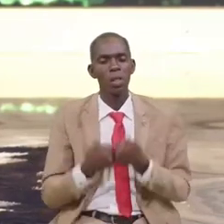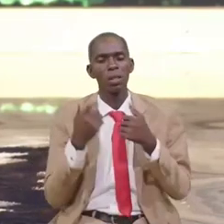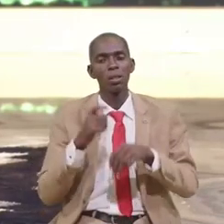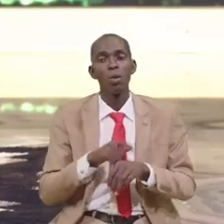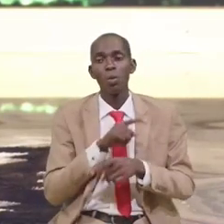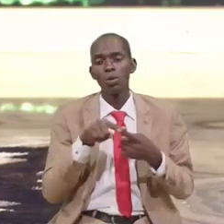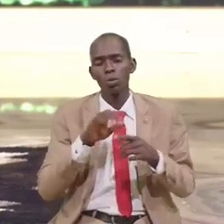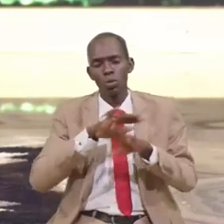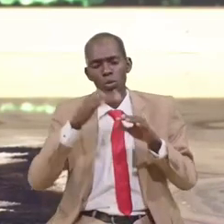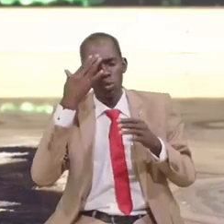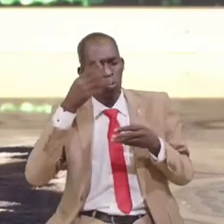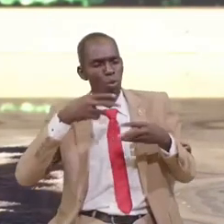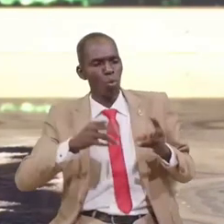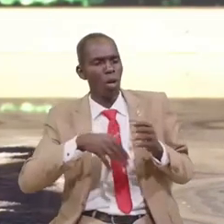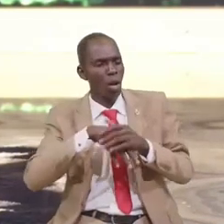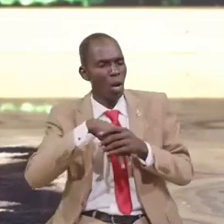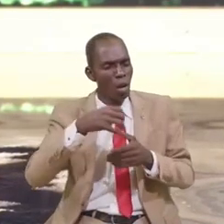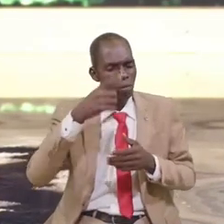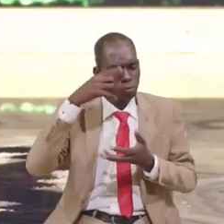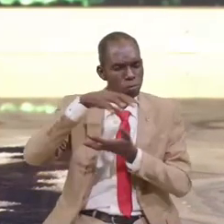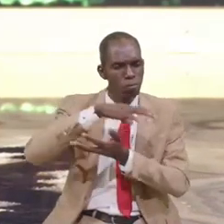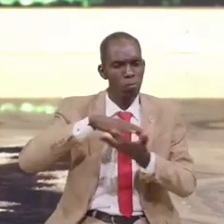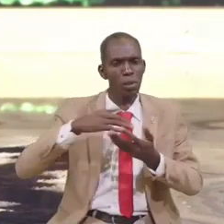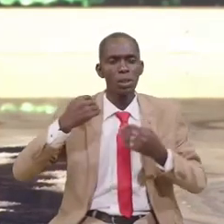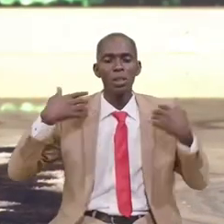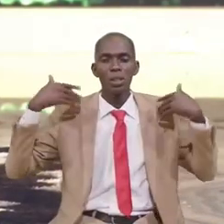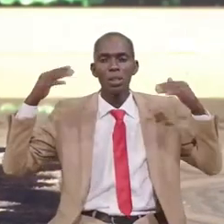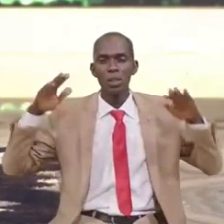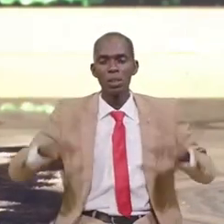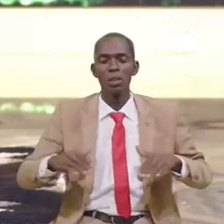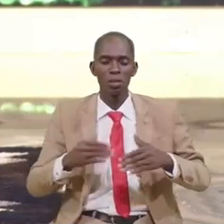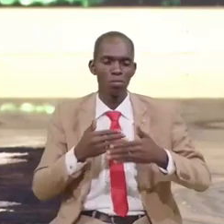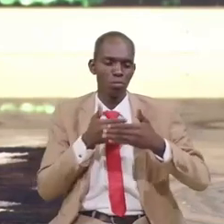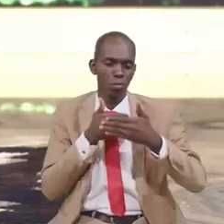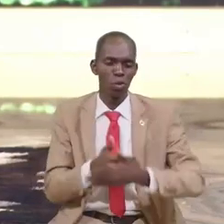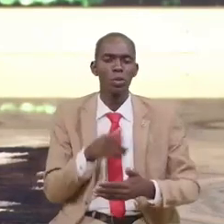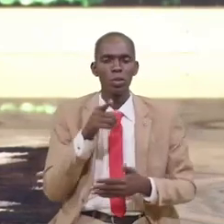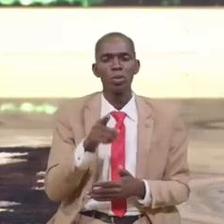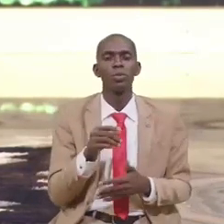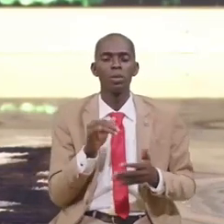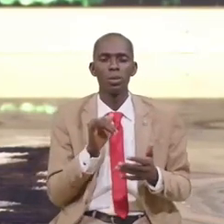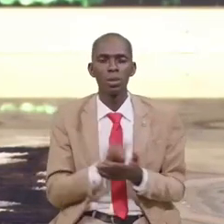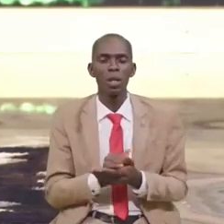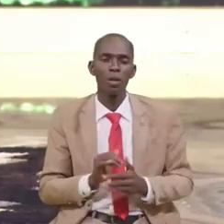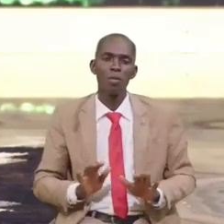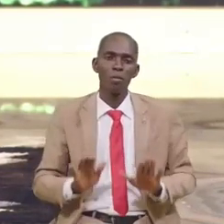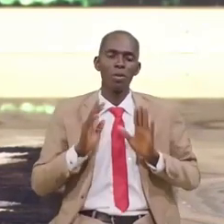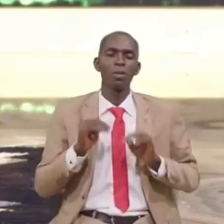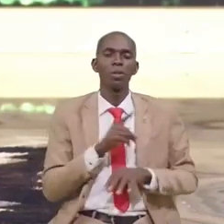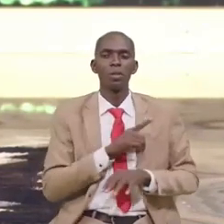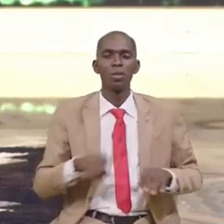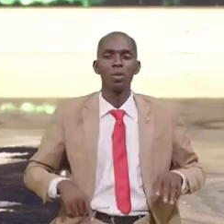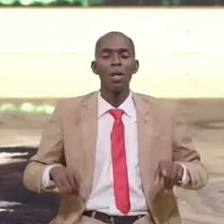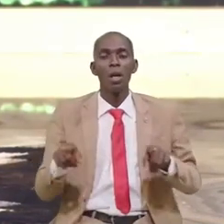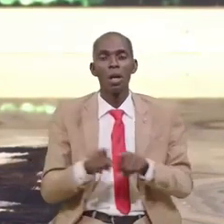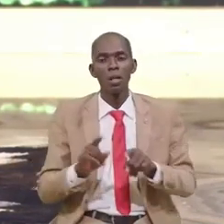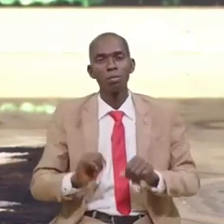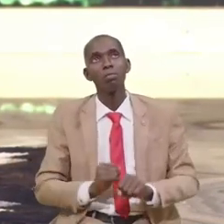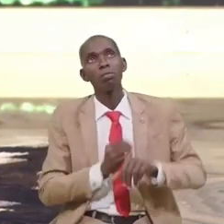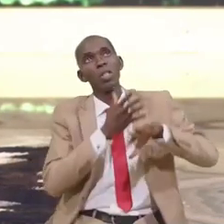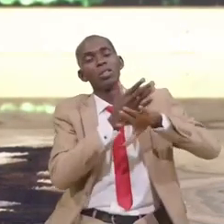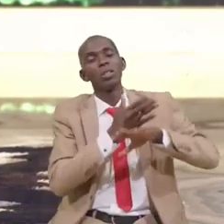Lorsque vous dormez, lorsque vous avez des difficultés, vous ne connaissez pas le chemin. Les anges vont vous entourer, ils vont vous servir.